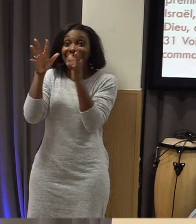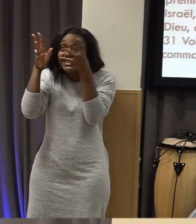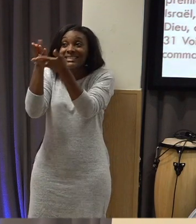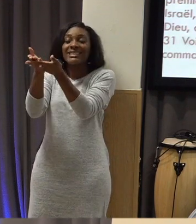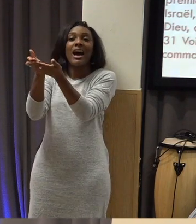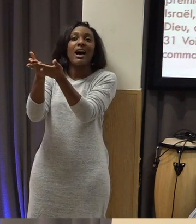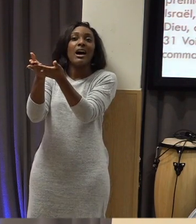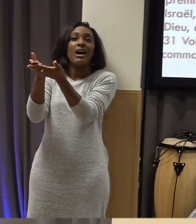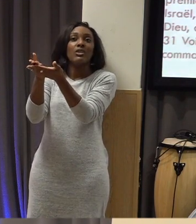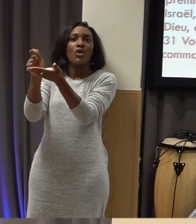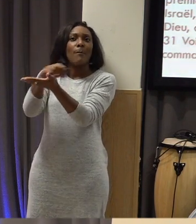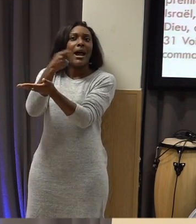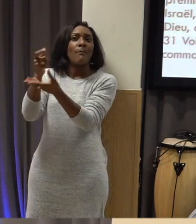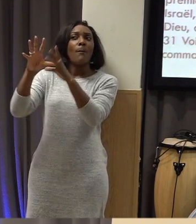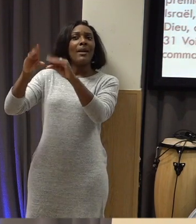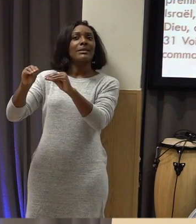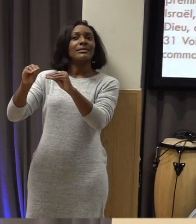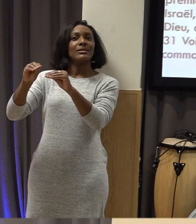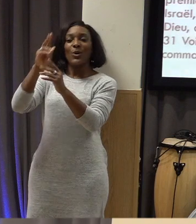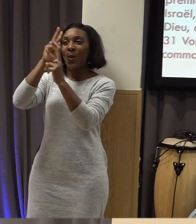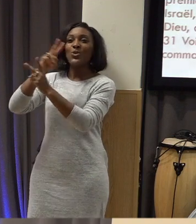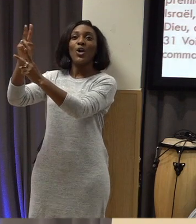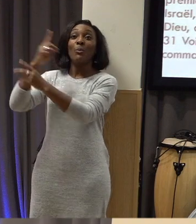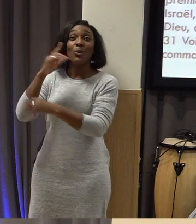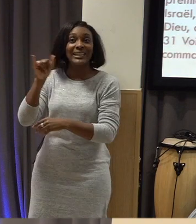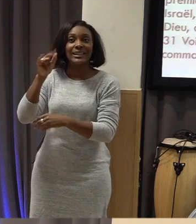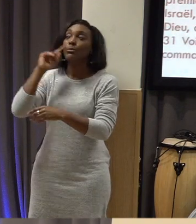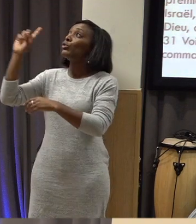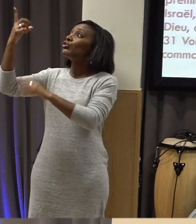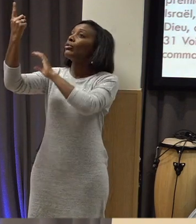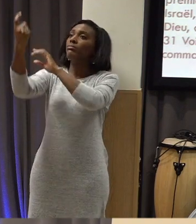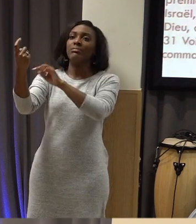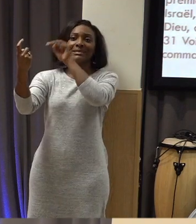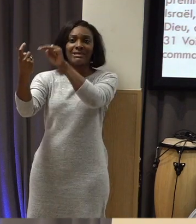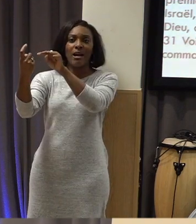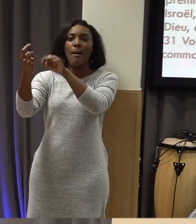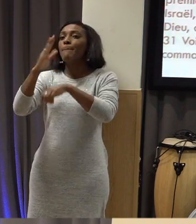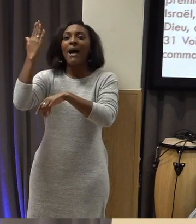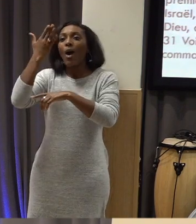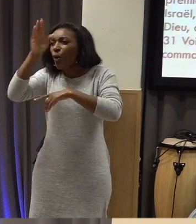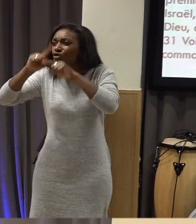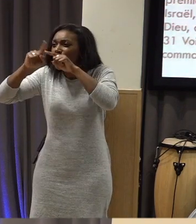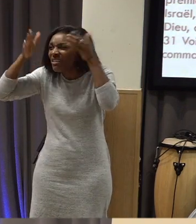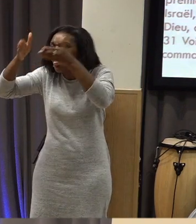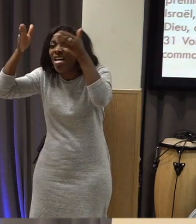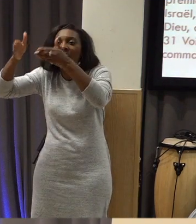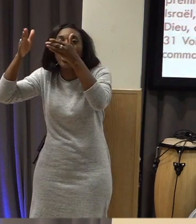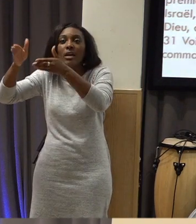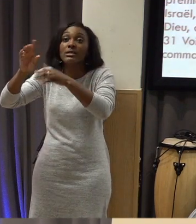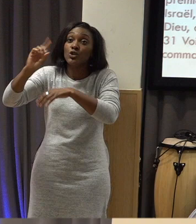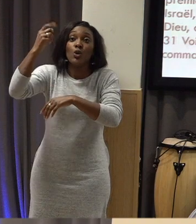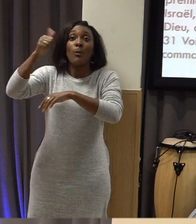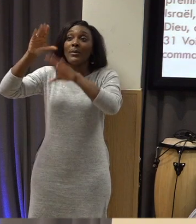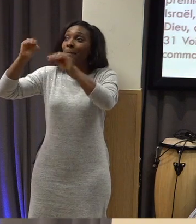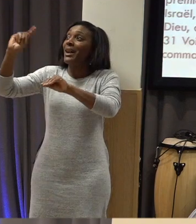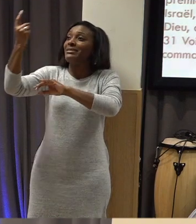être donnée uniquement à Dieu. Il doit avoir la première